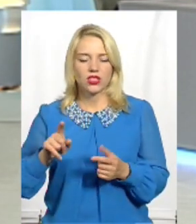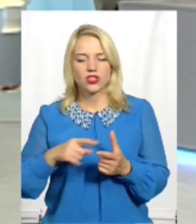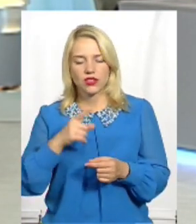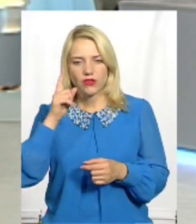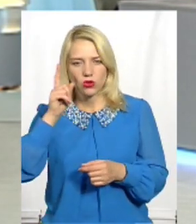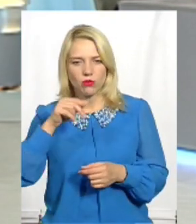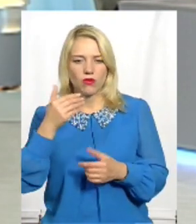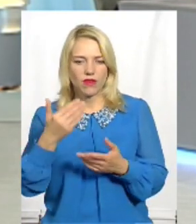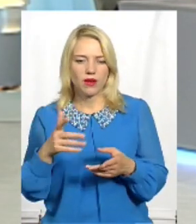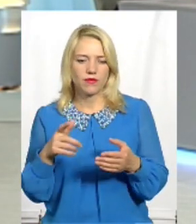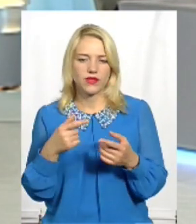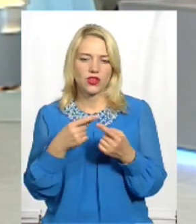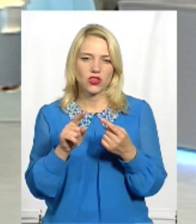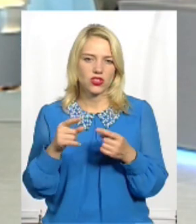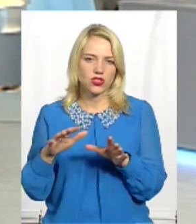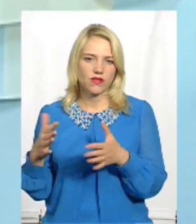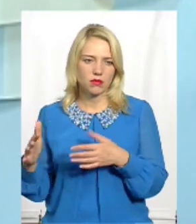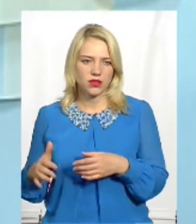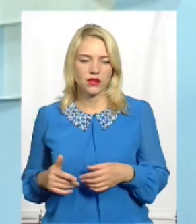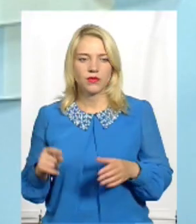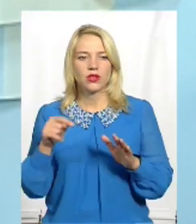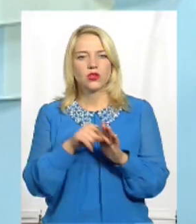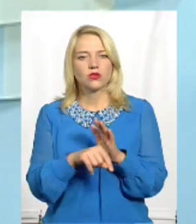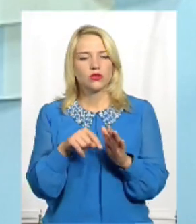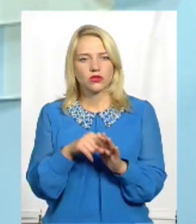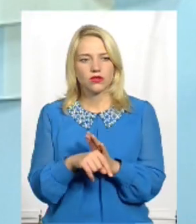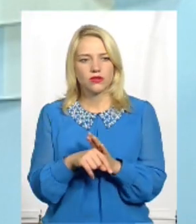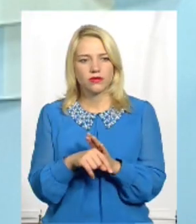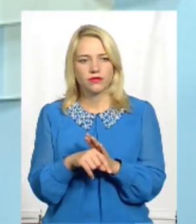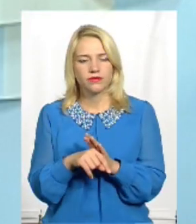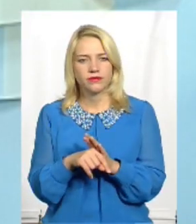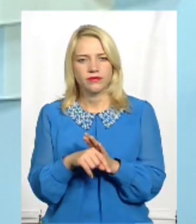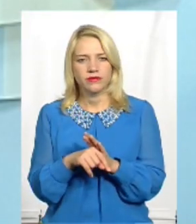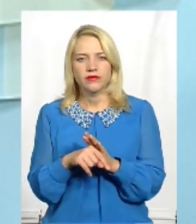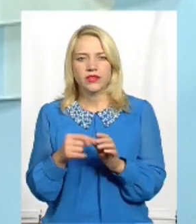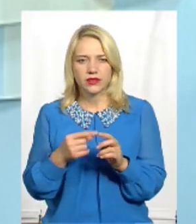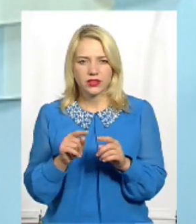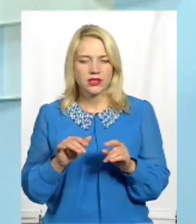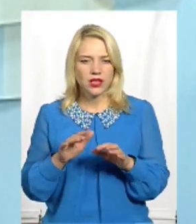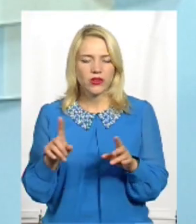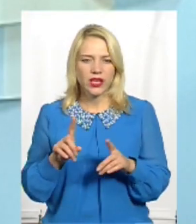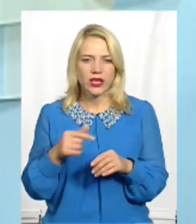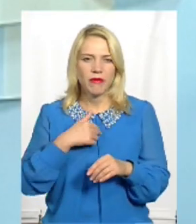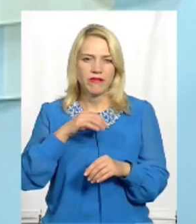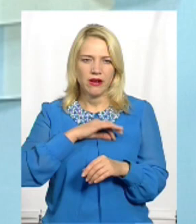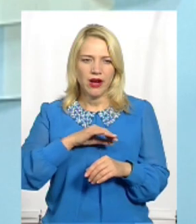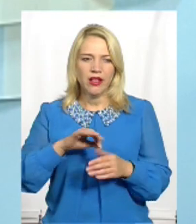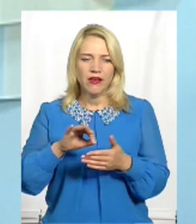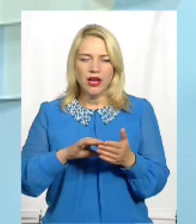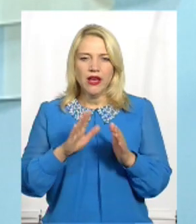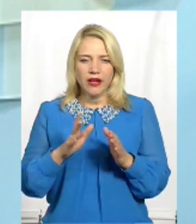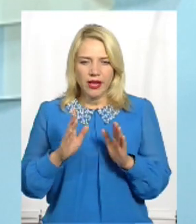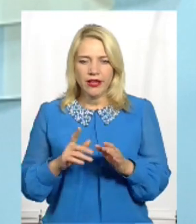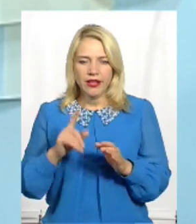крім того, який був в сюжеті показаний? Ну, стосовно якби тих заходів, які ми вживали відразу, як дізналися